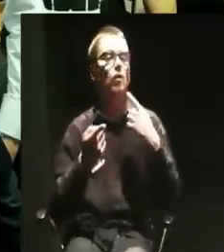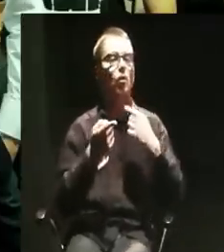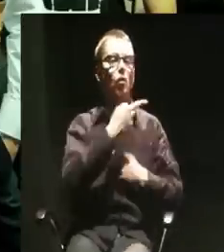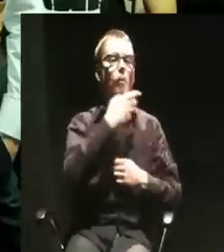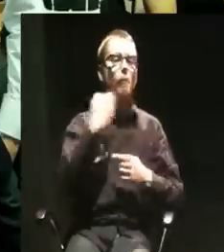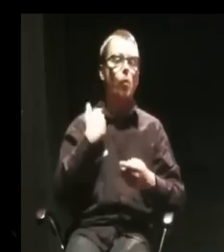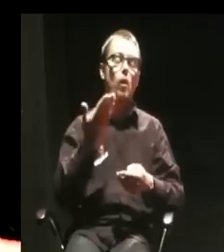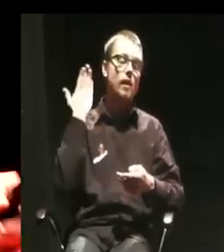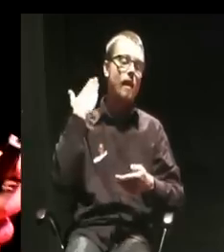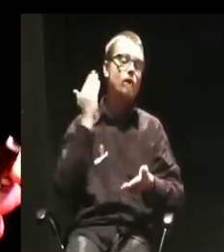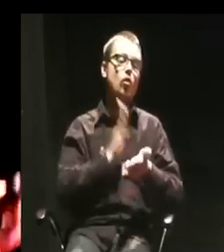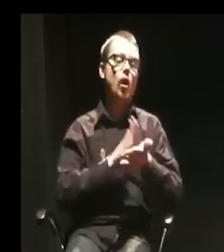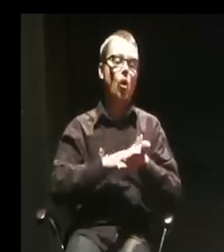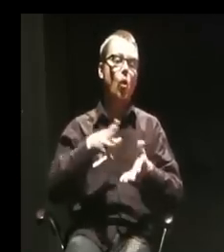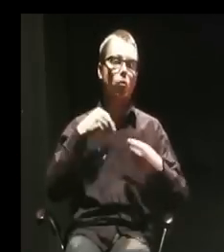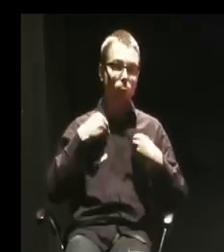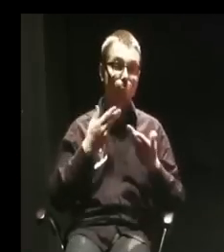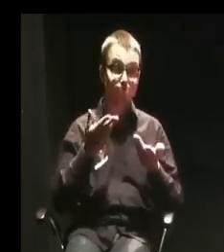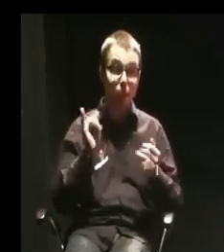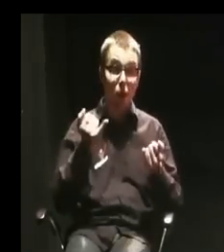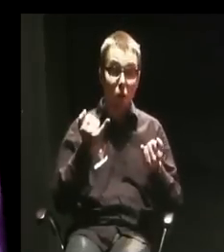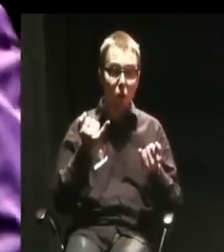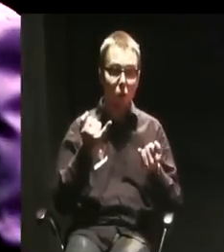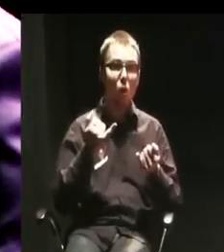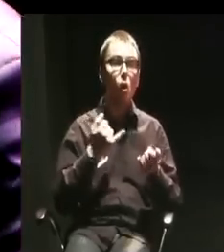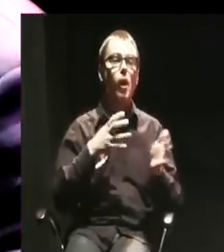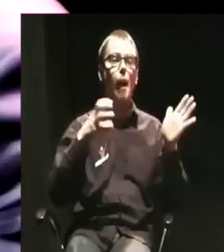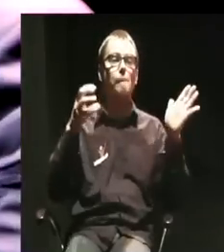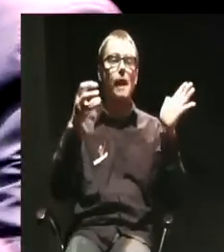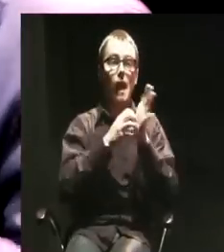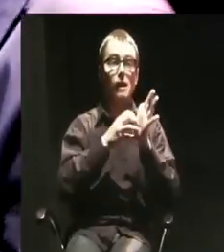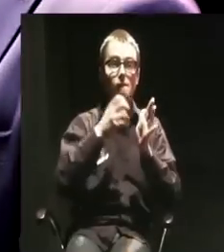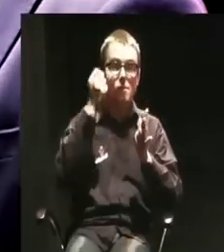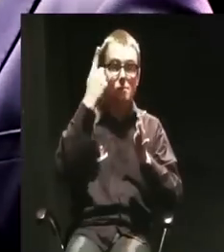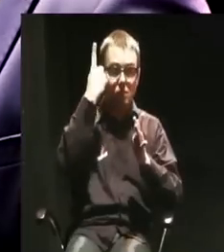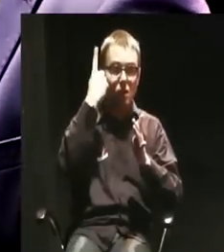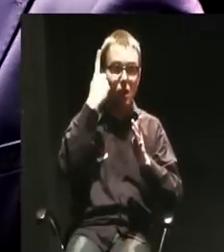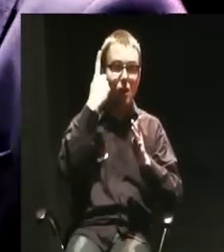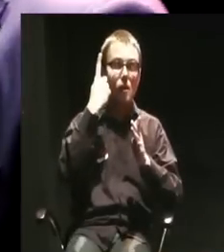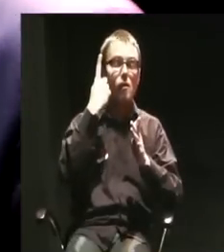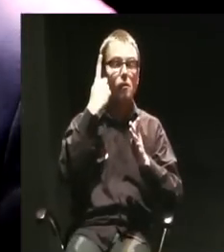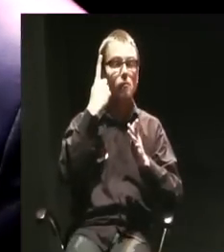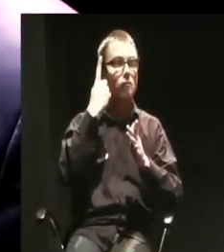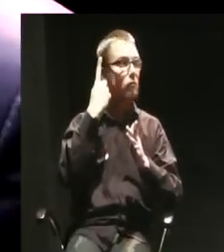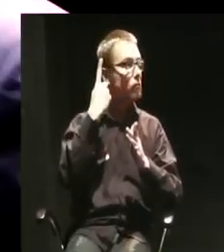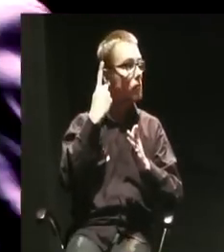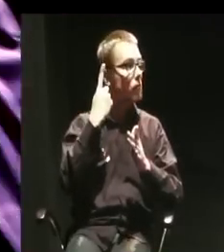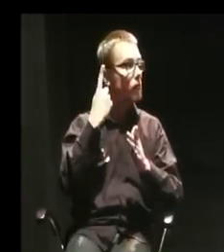Bartek, Patryk, Adrian i Jarek wymyślili aplikację opartą na czymś, co się nazywa grywalizacja. Czyli